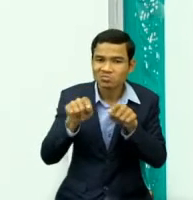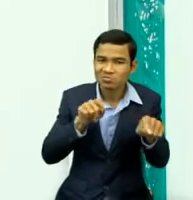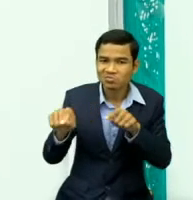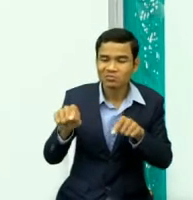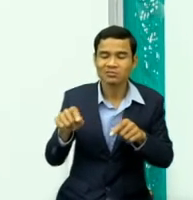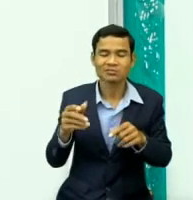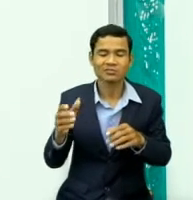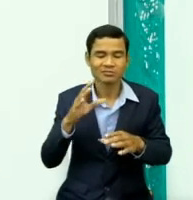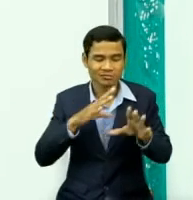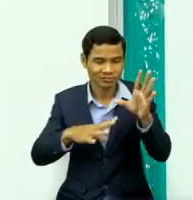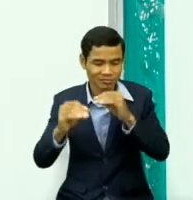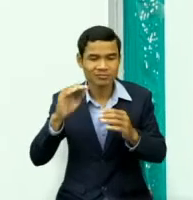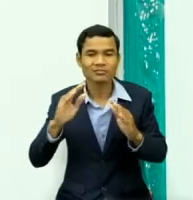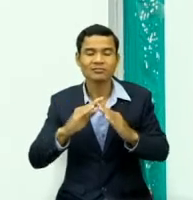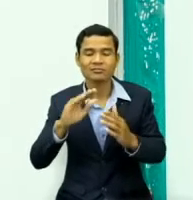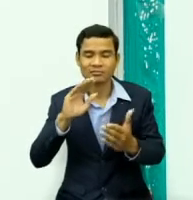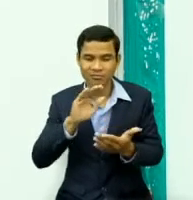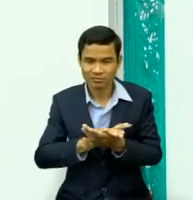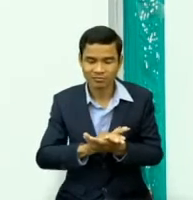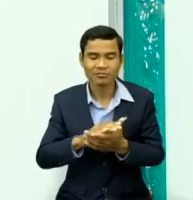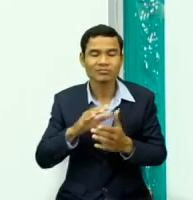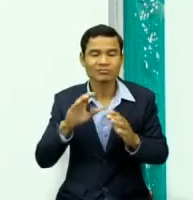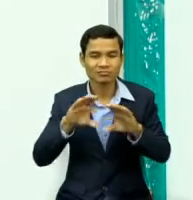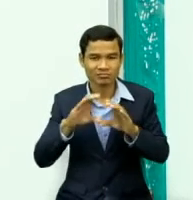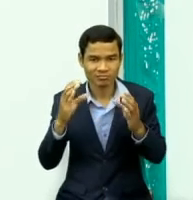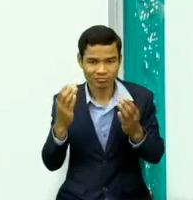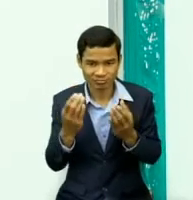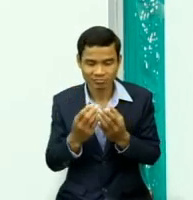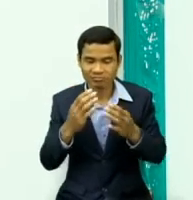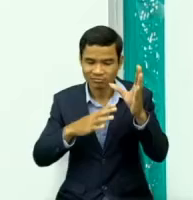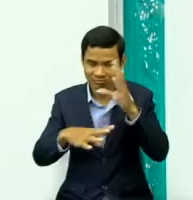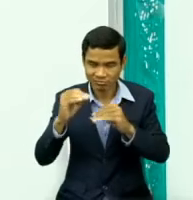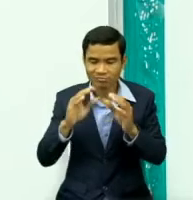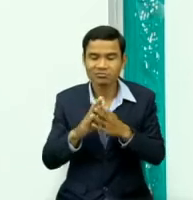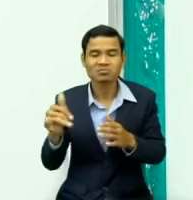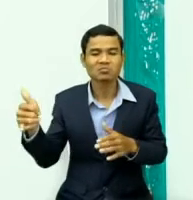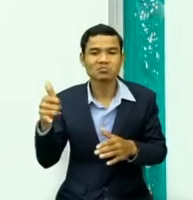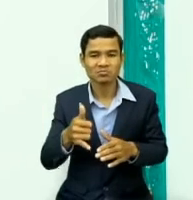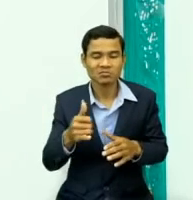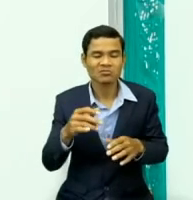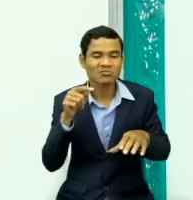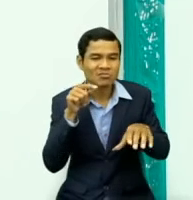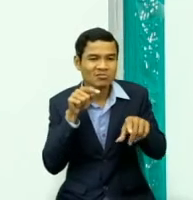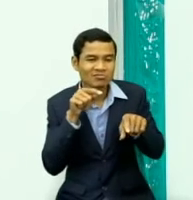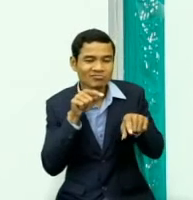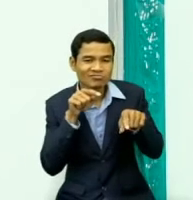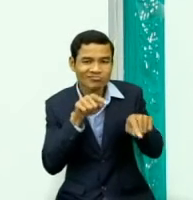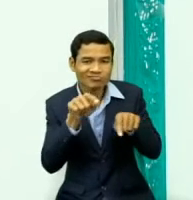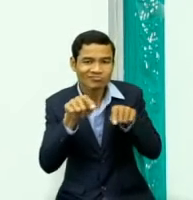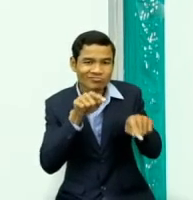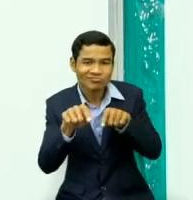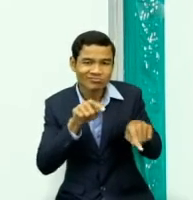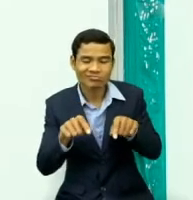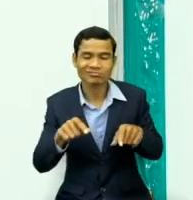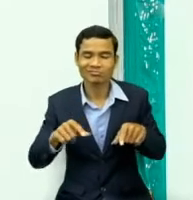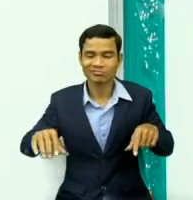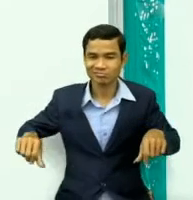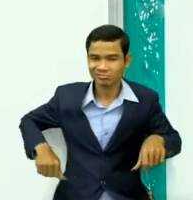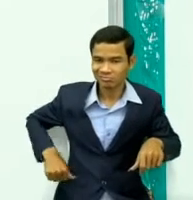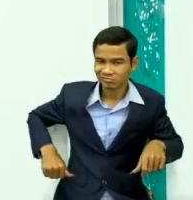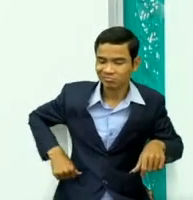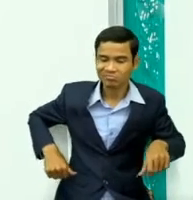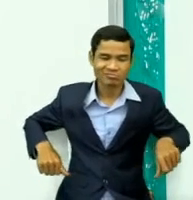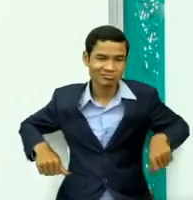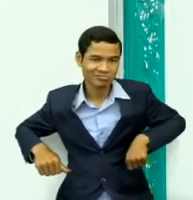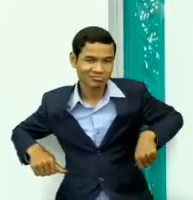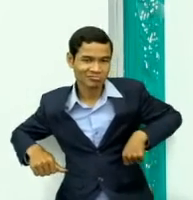ủ tờ hoa lấy con nơi khả năng thân ạ hai miên để nam mà nè mộ rồi nhẹ để nhảy con ta con cô tay phô đêm đạch đá ạ chà xâm